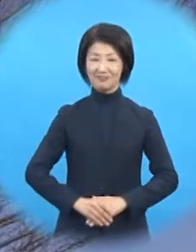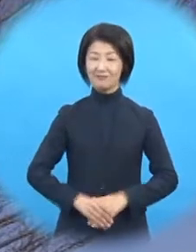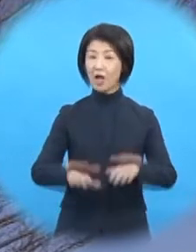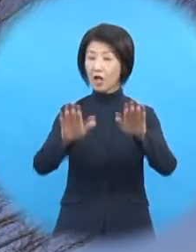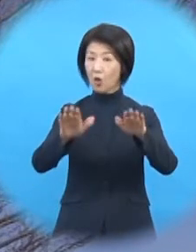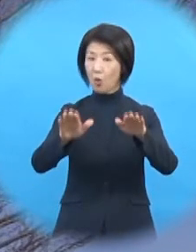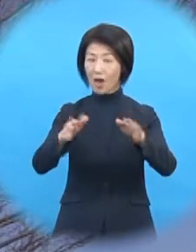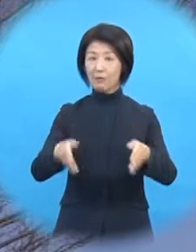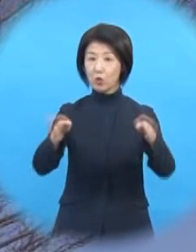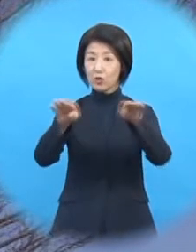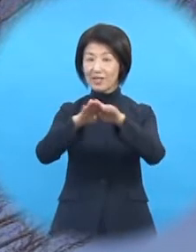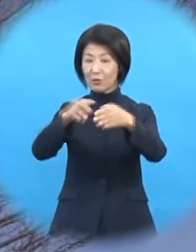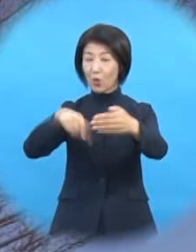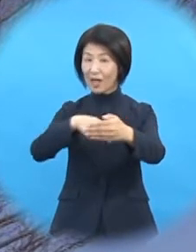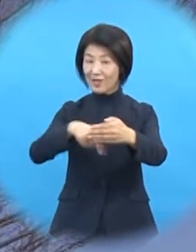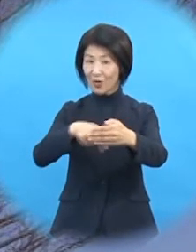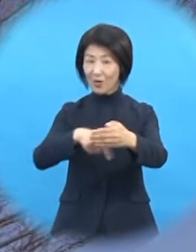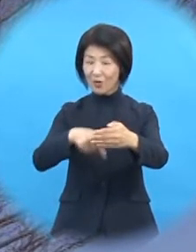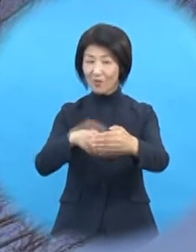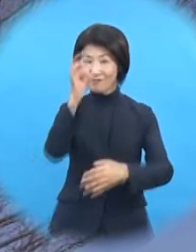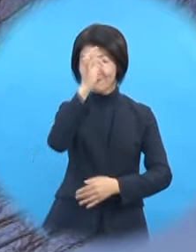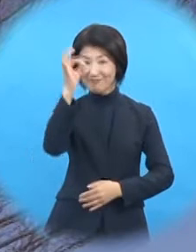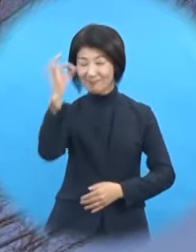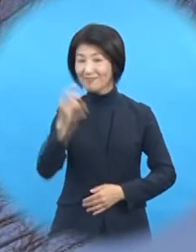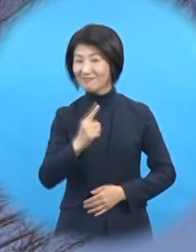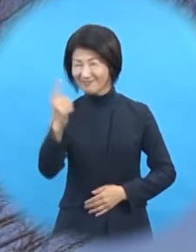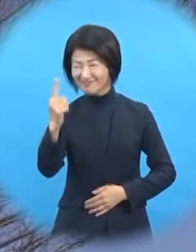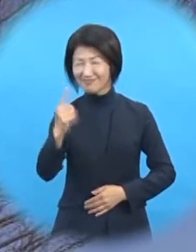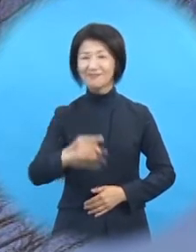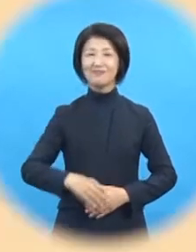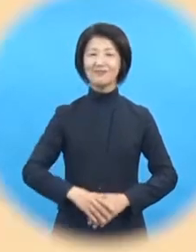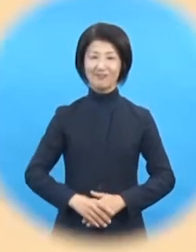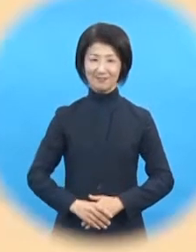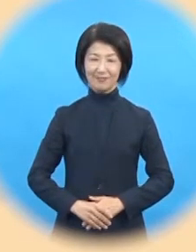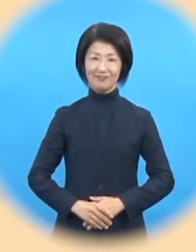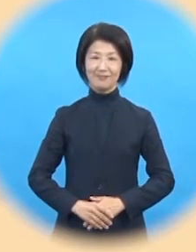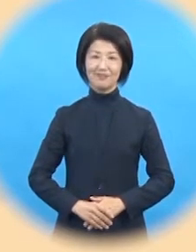ミュージアムの見どころを一足先に覗いちゃいましょう。